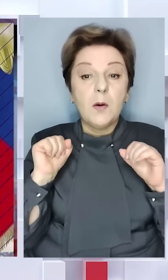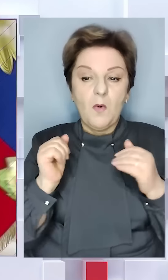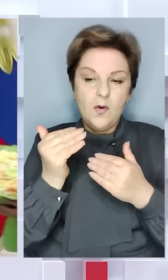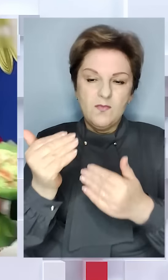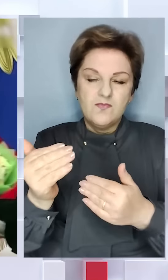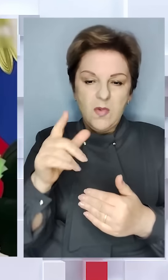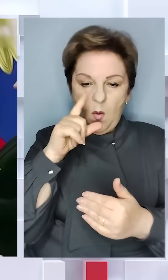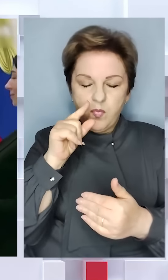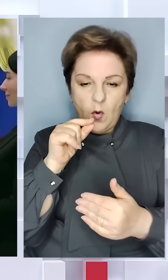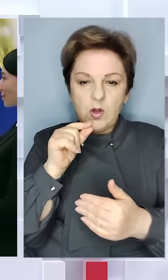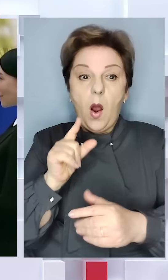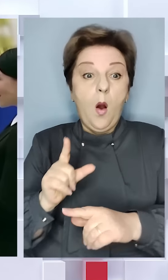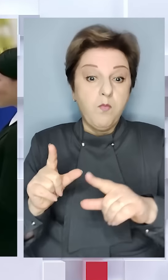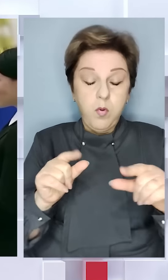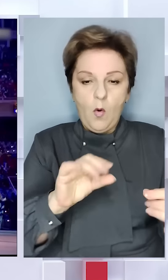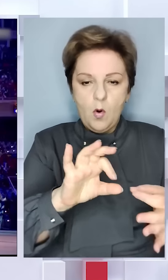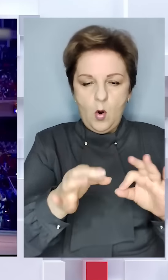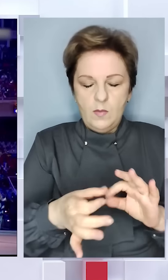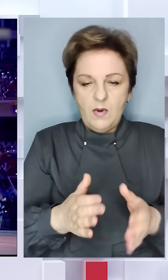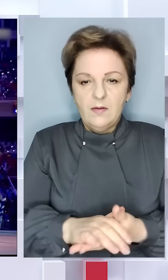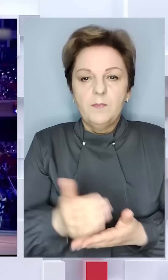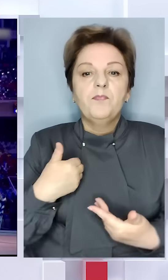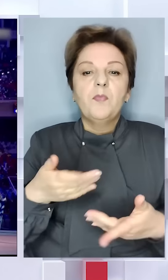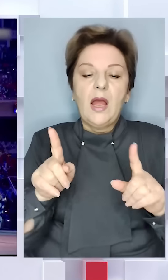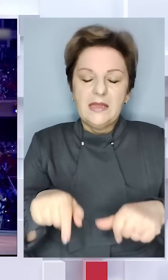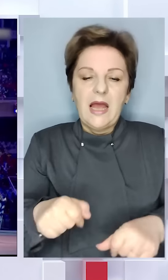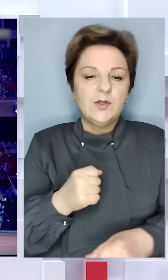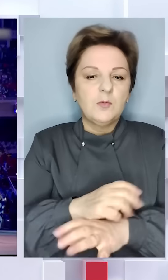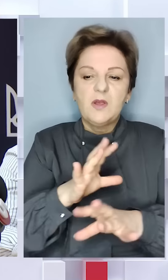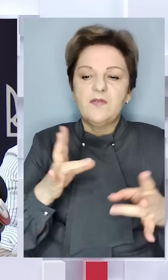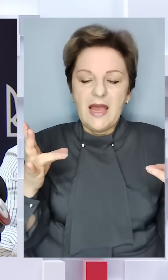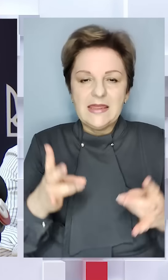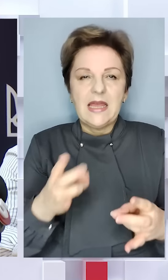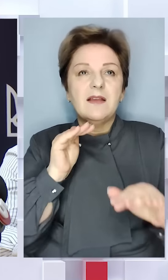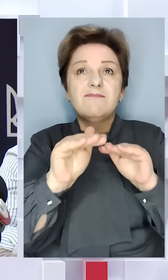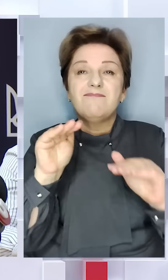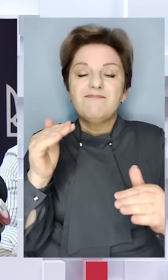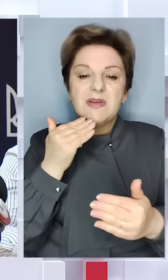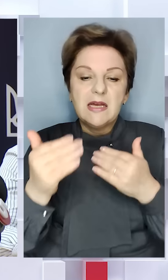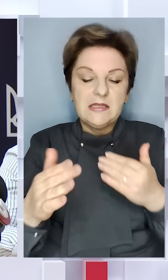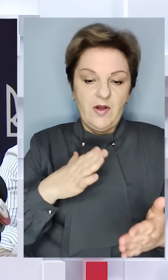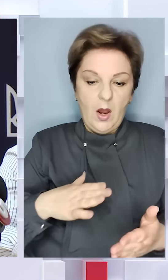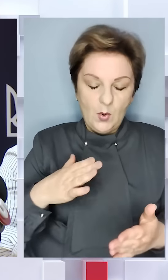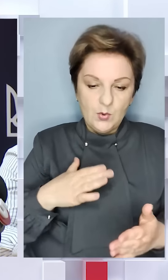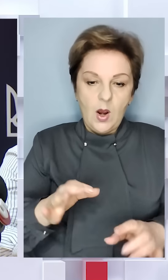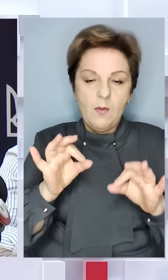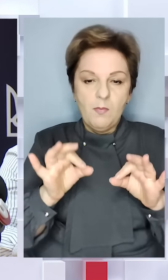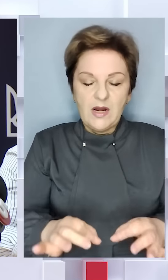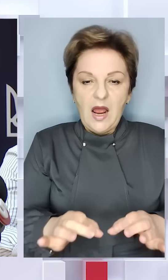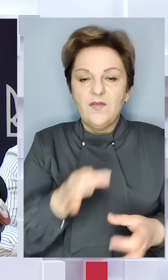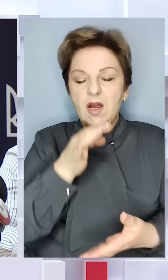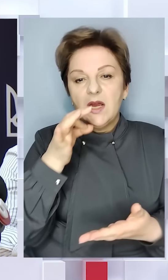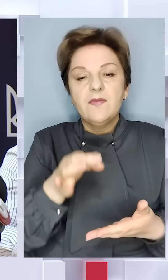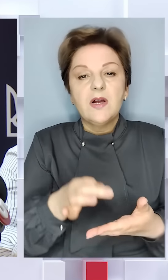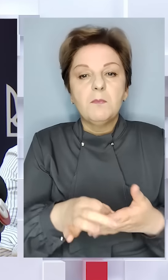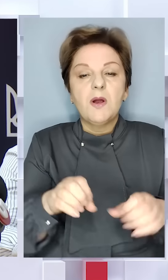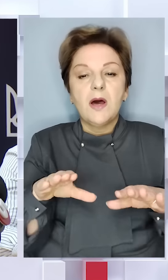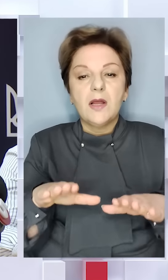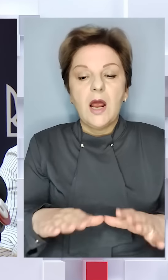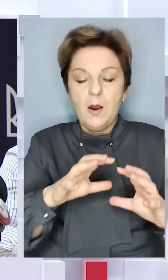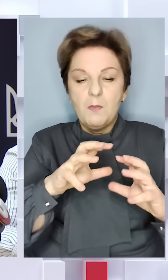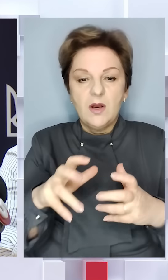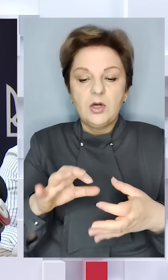Спортсмени-путіністи поїдуть на Олімпіаду. Ми теж вже зробили всі необхідні звернення і очікуємо на правильне і відповідальне